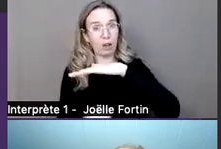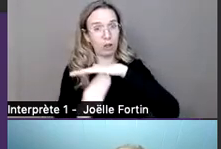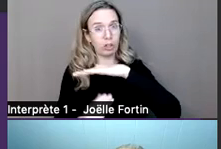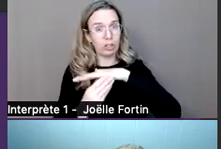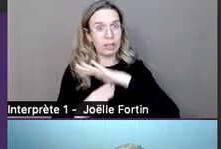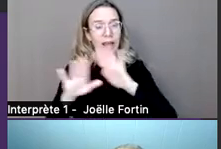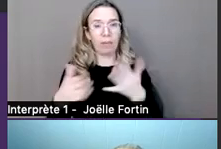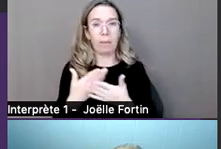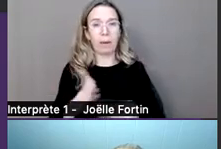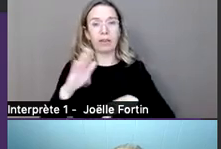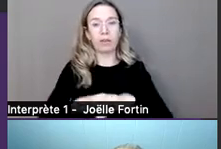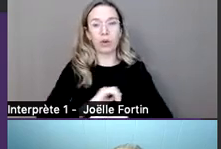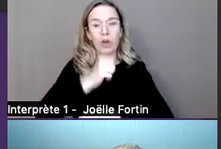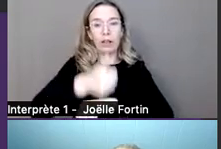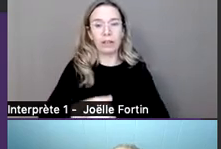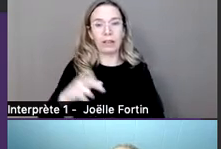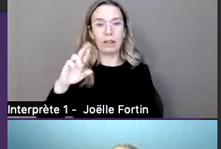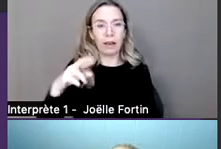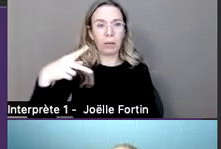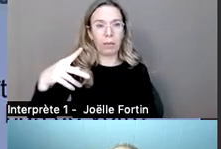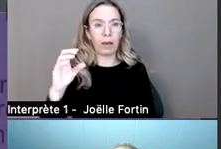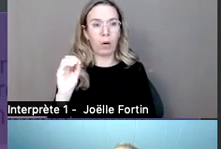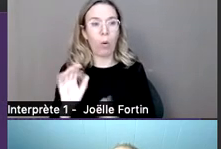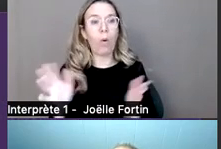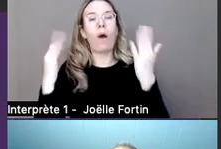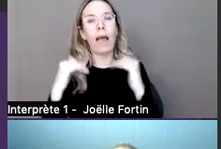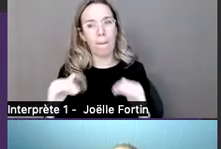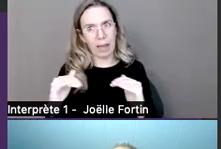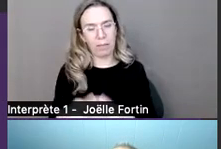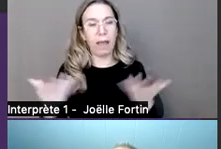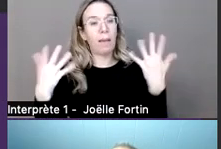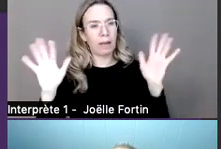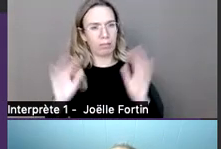le site de APO après l'événement.